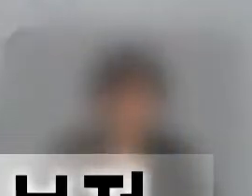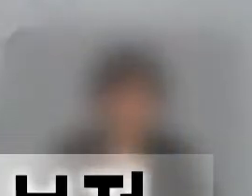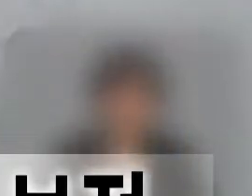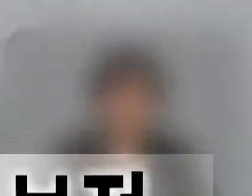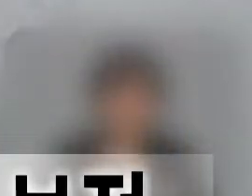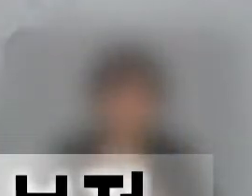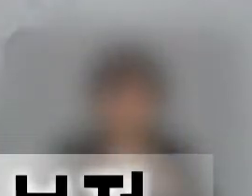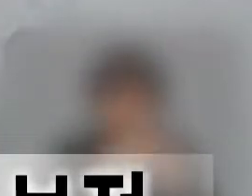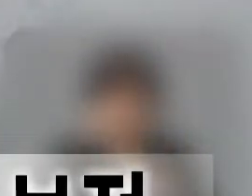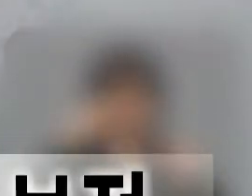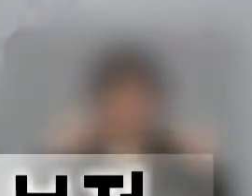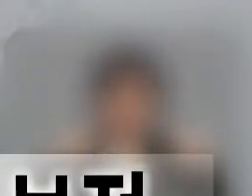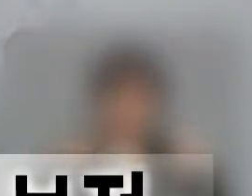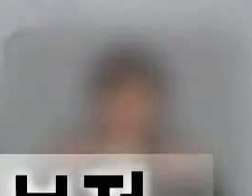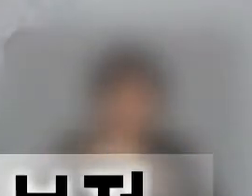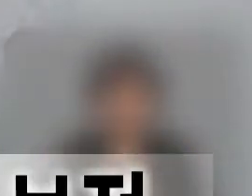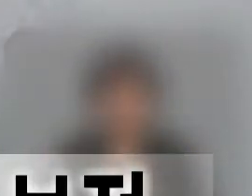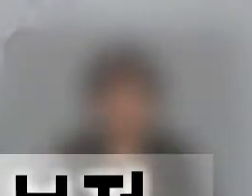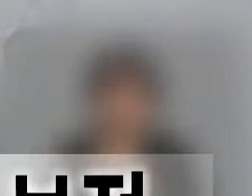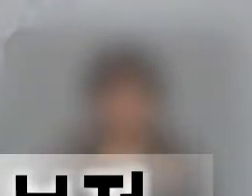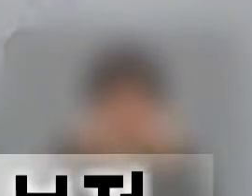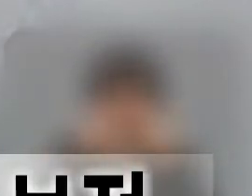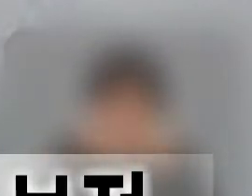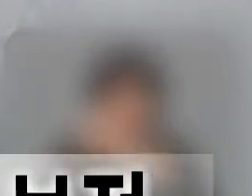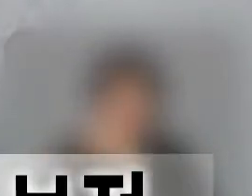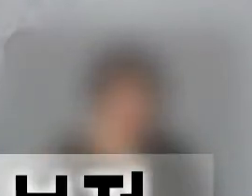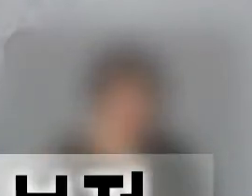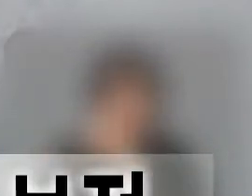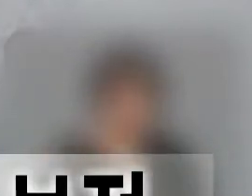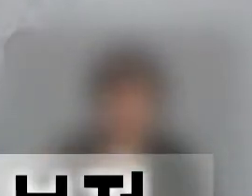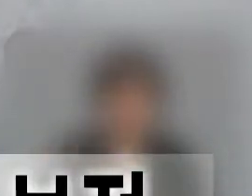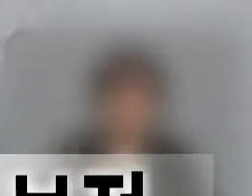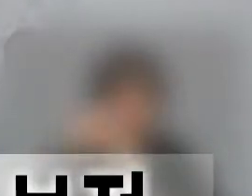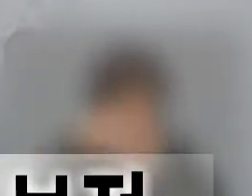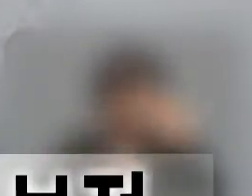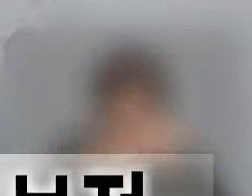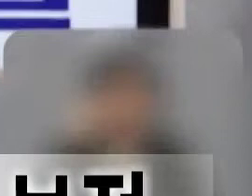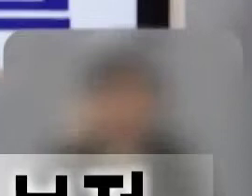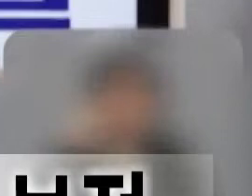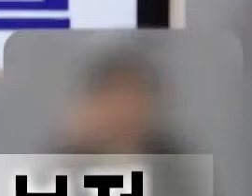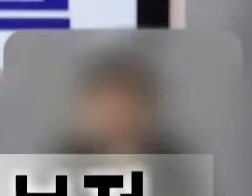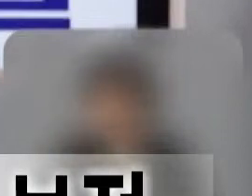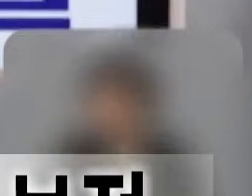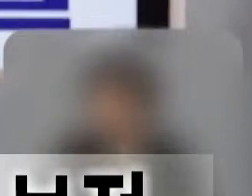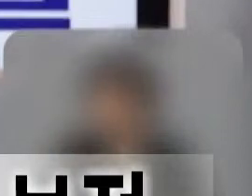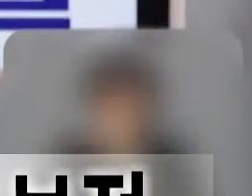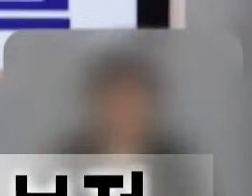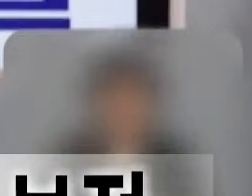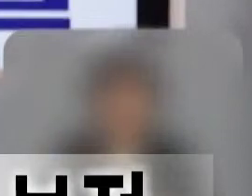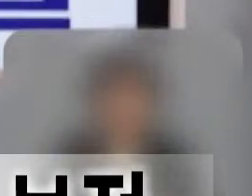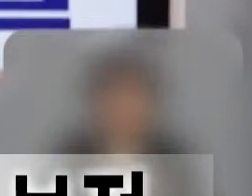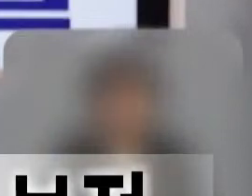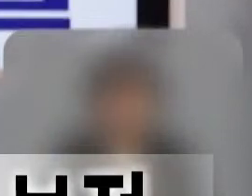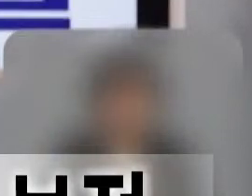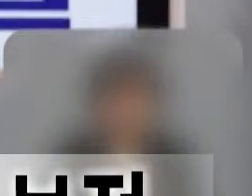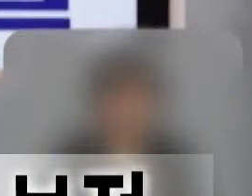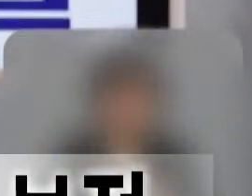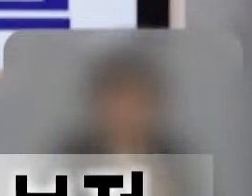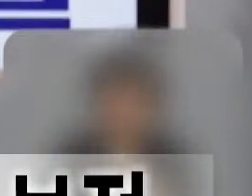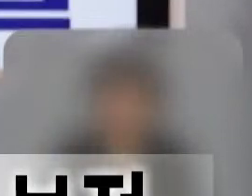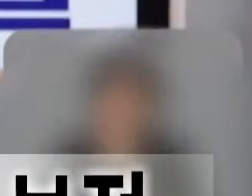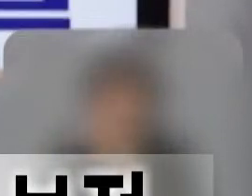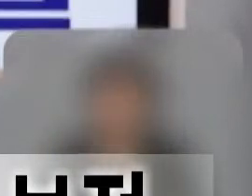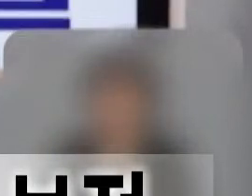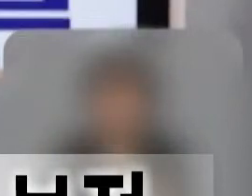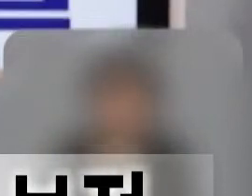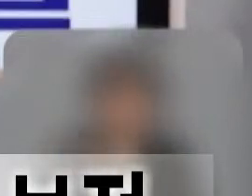공직 선거법상 선거 비용과 기탁금 전액을 보전받을 수 있는 득표율 기준 15% 넘어